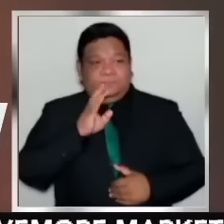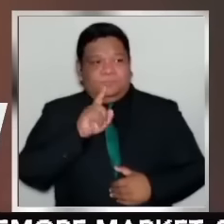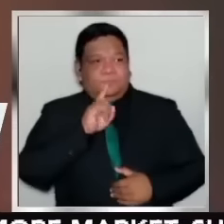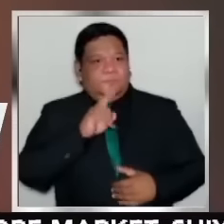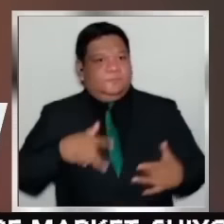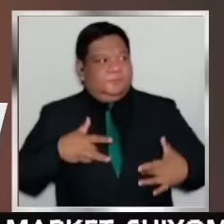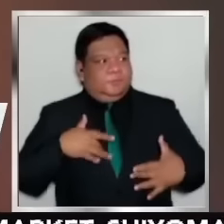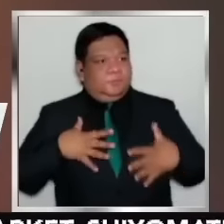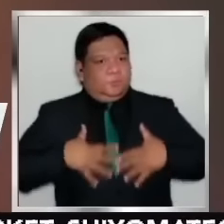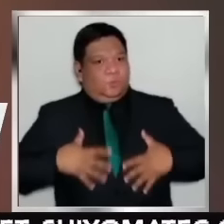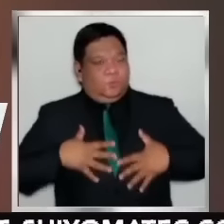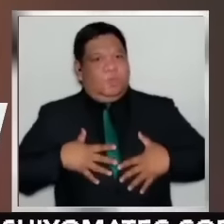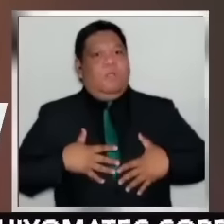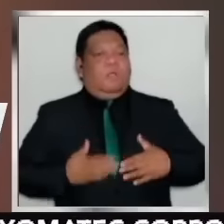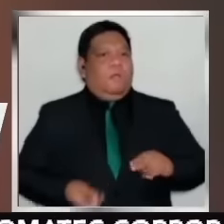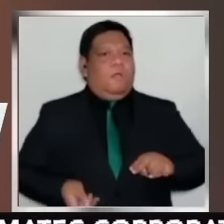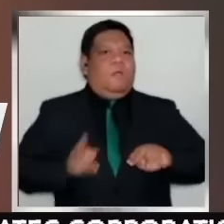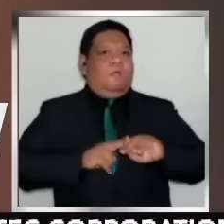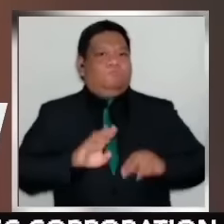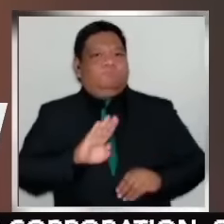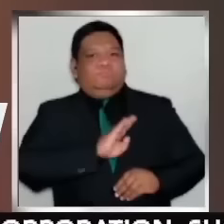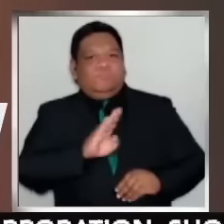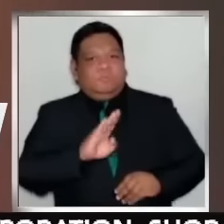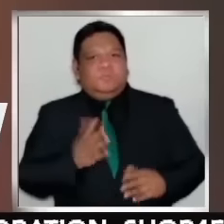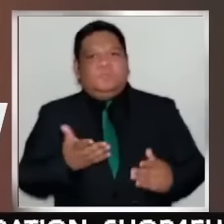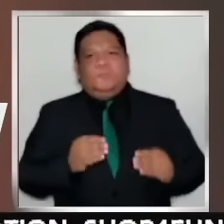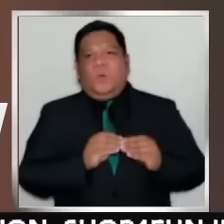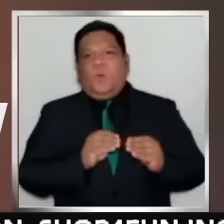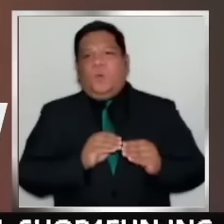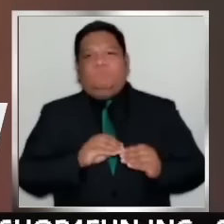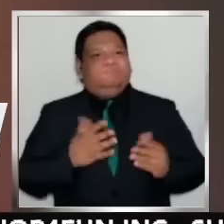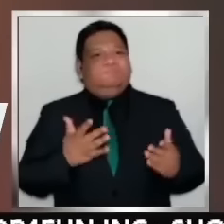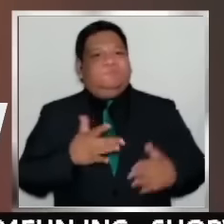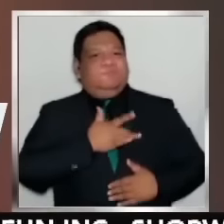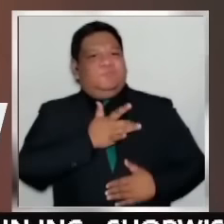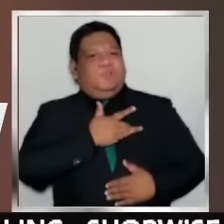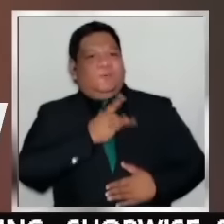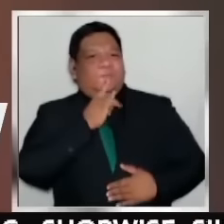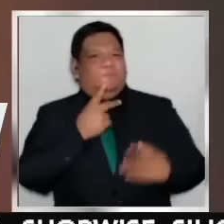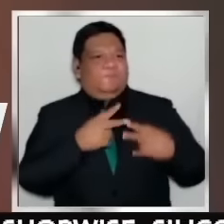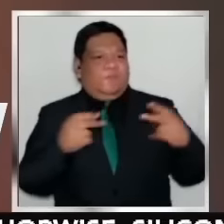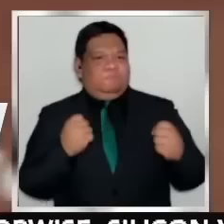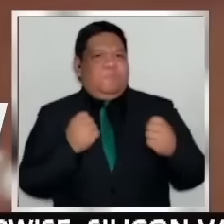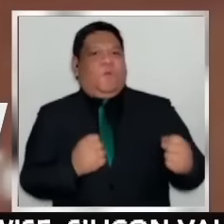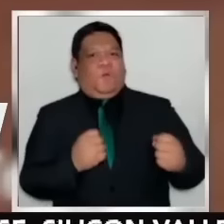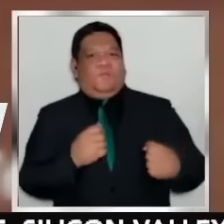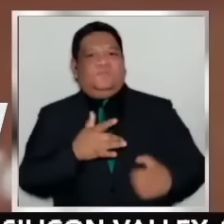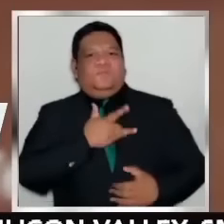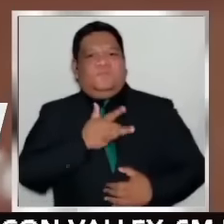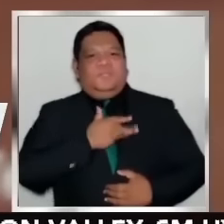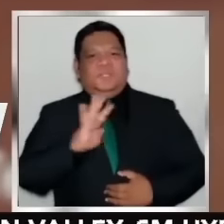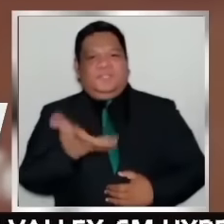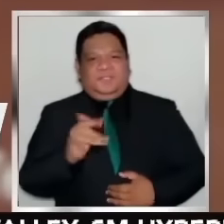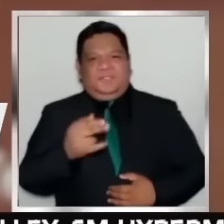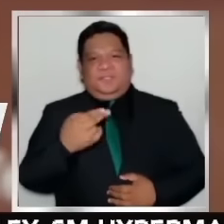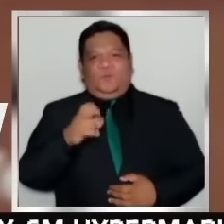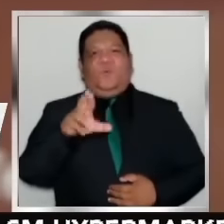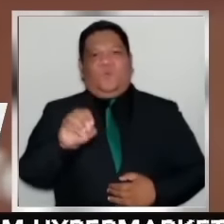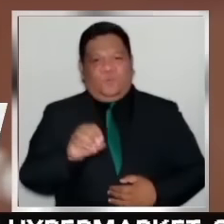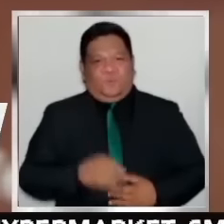siya ng confidence, nakakadagdag siya ng parang feeling mo, sobrang powerful mo. Kasi you feel like a hero when you're wearing it. Gato. Feeling ko ang dami kong pwedeng